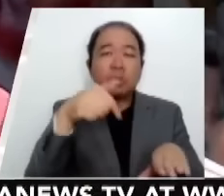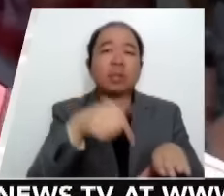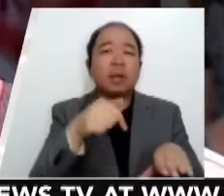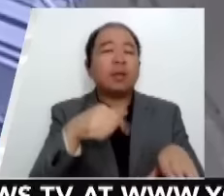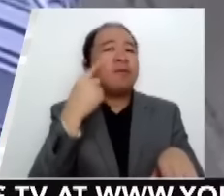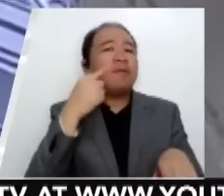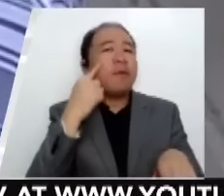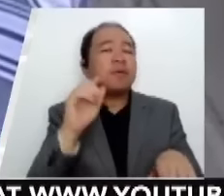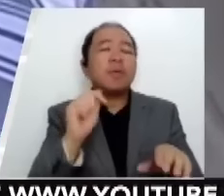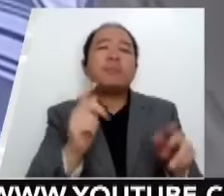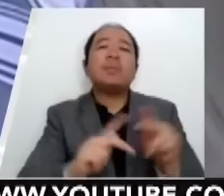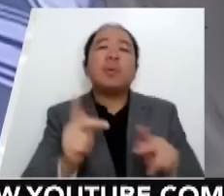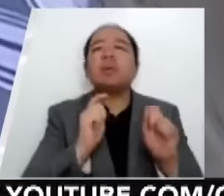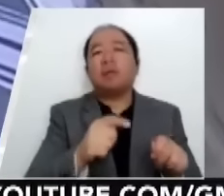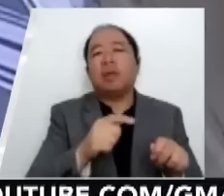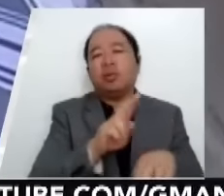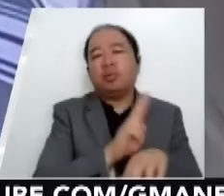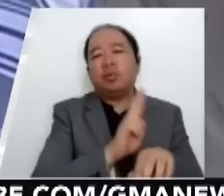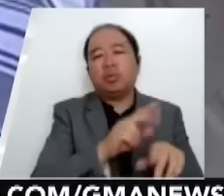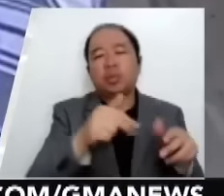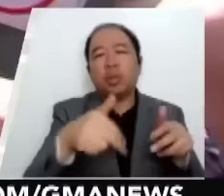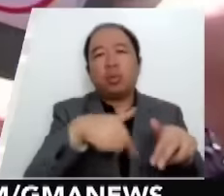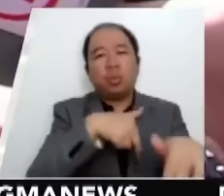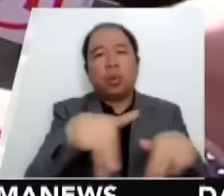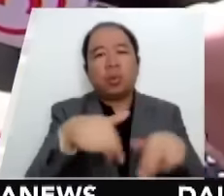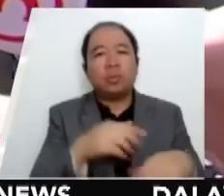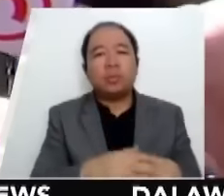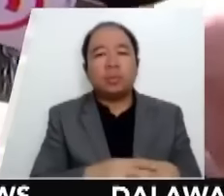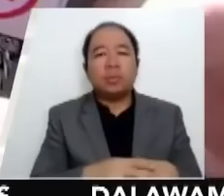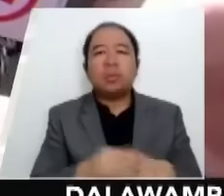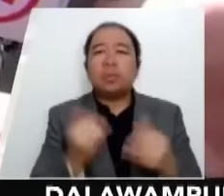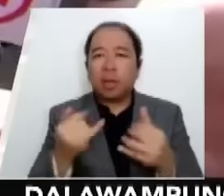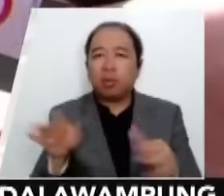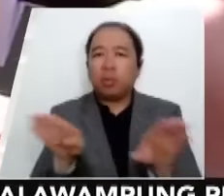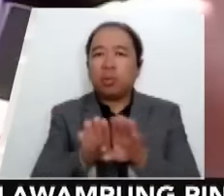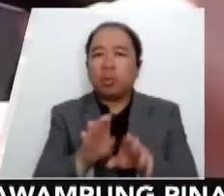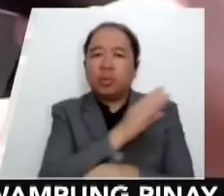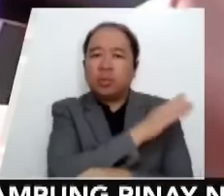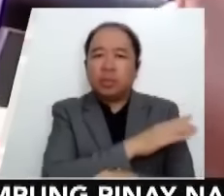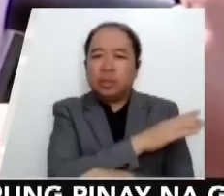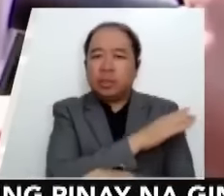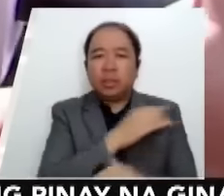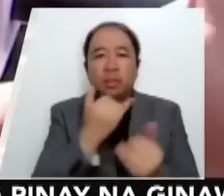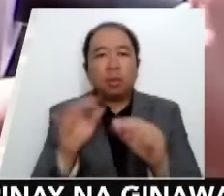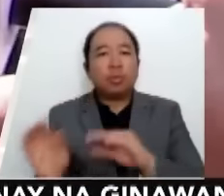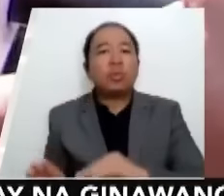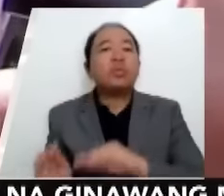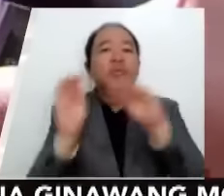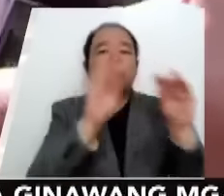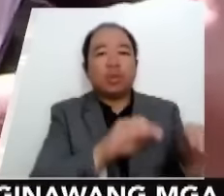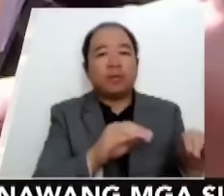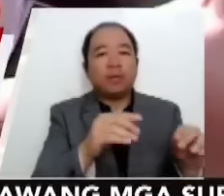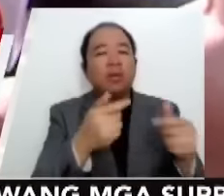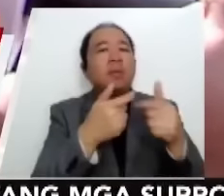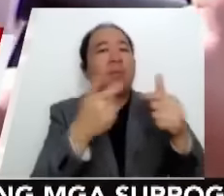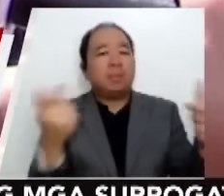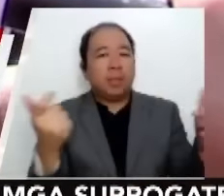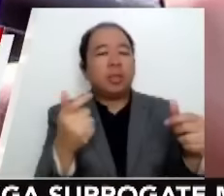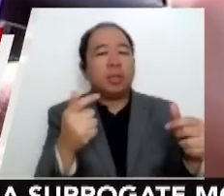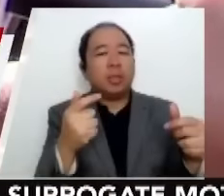mga kababayan. I-close na lang namin yung clinic. We are about to transfer to a much bigger place para yung